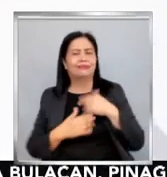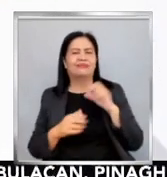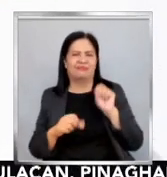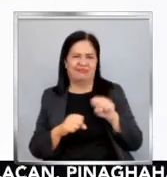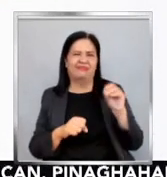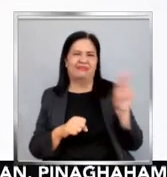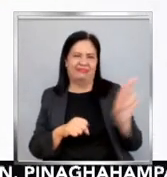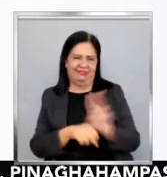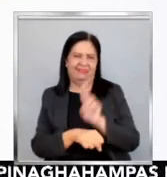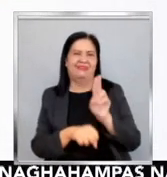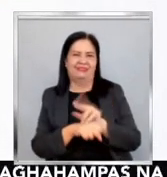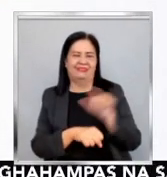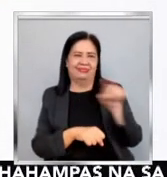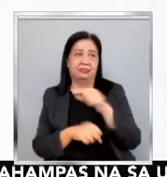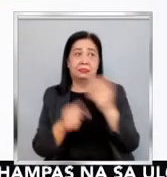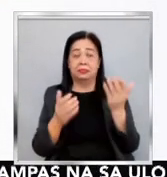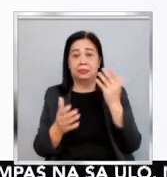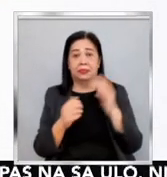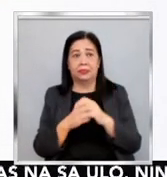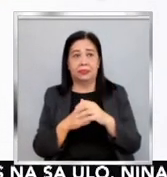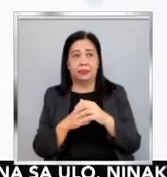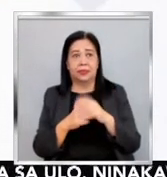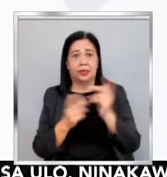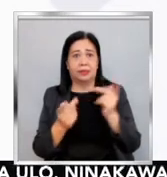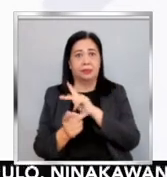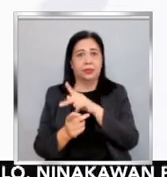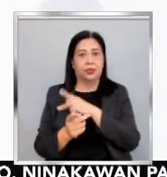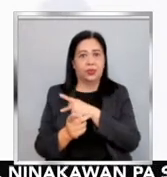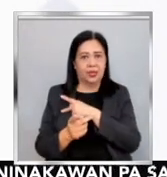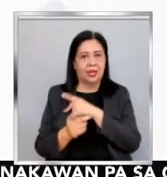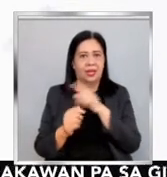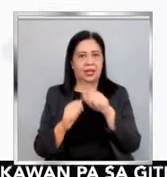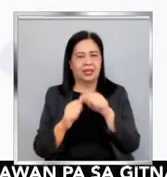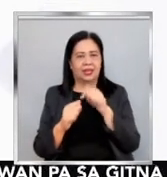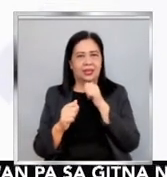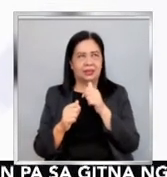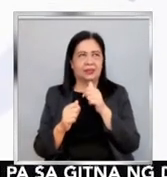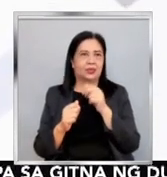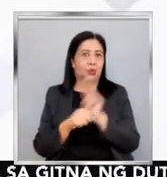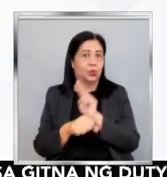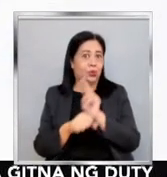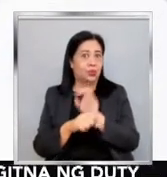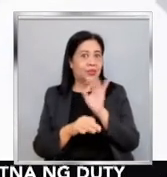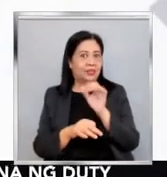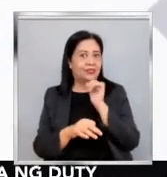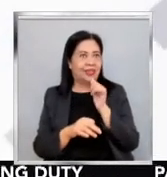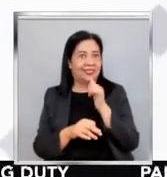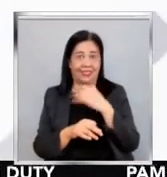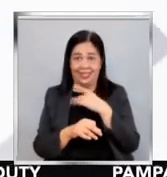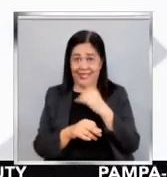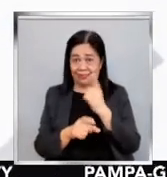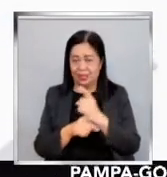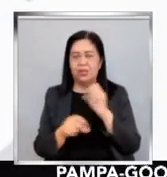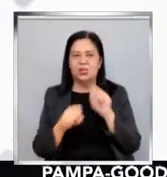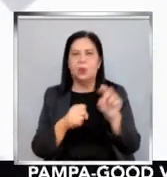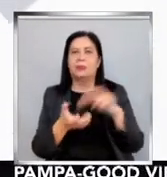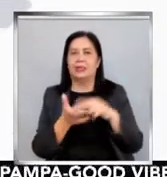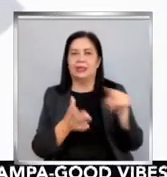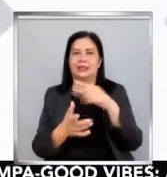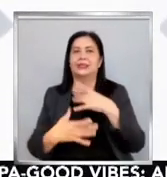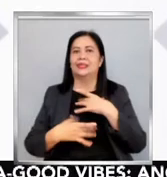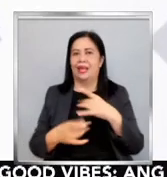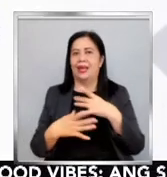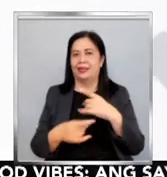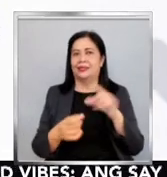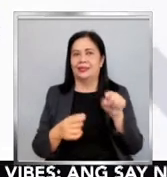Kasi siguro sa personal din, hindi mo naman tatangkilikin ng isang bagay kung hindi mo ito gusto. Mm-hmm. So dito sa